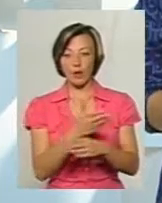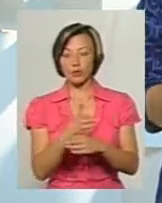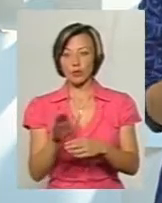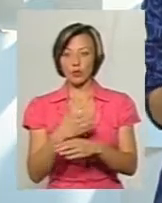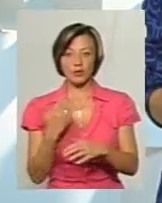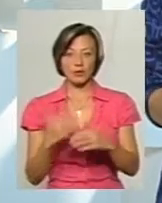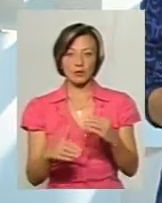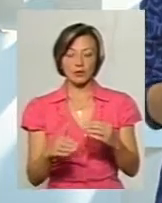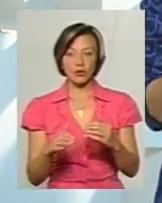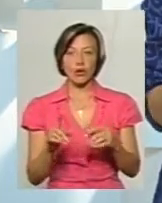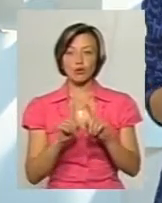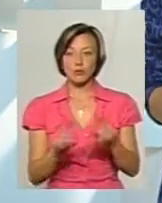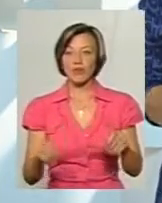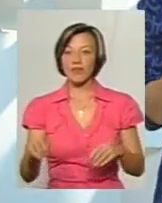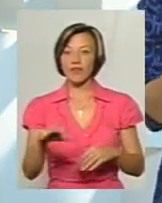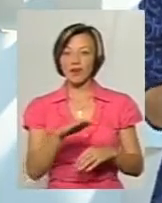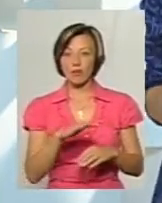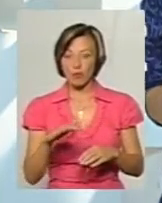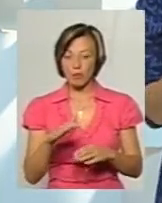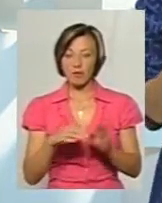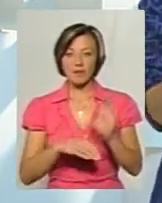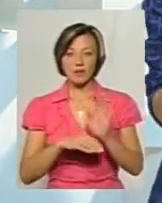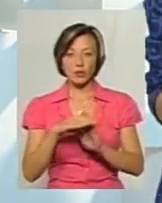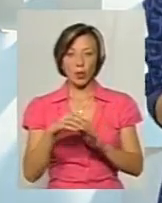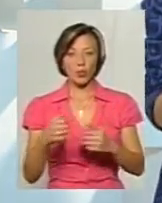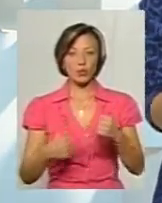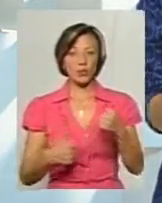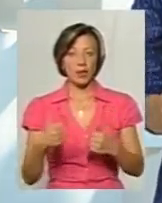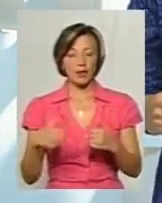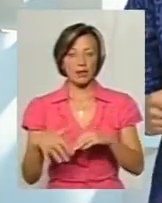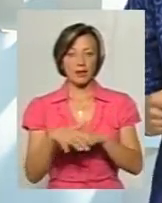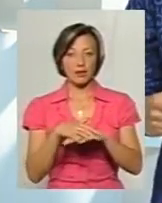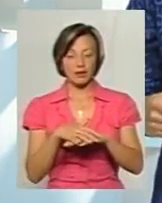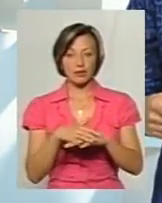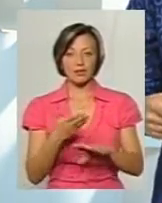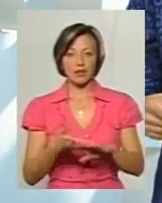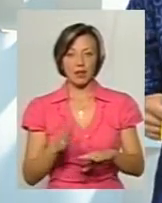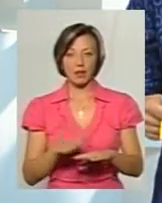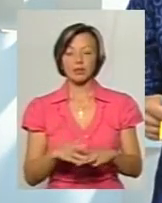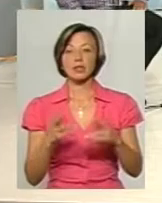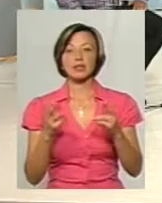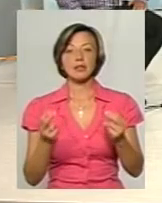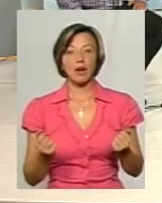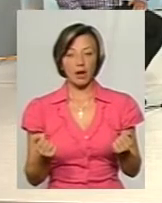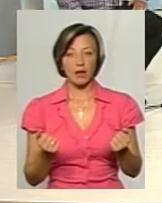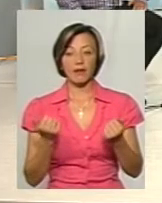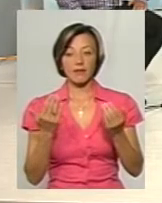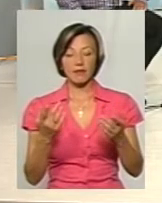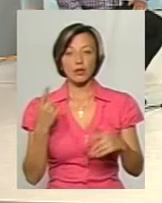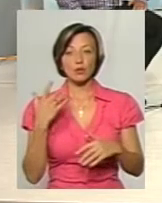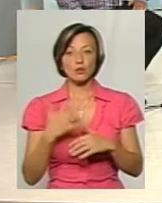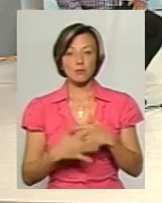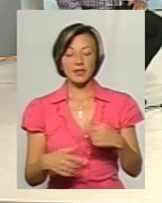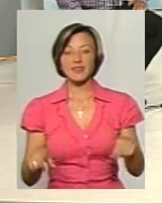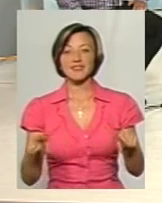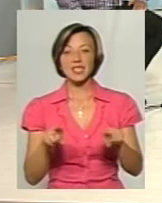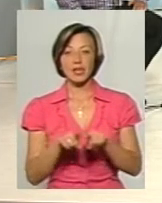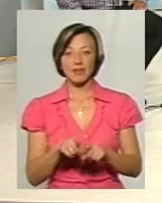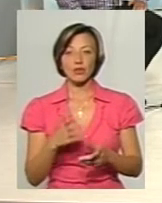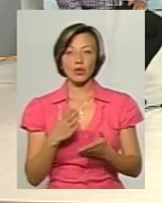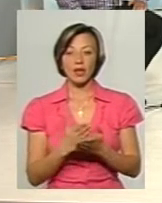розподілені, особливо в Європі, насичений висококонкурентний ринок, досить складно. Так, ну ви розумієте, що все рівно